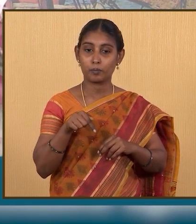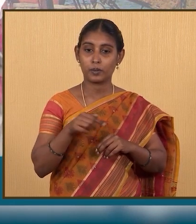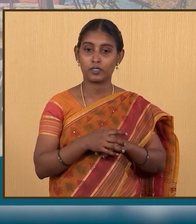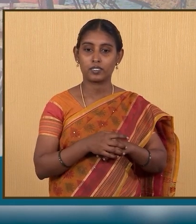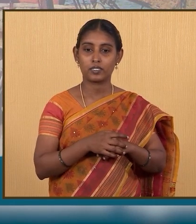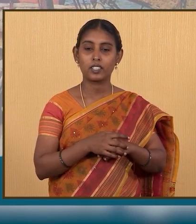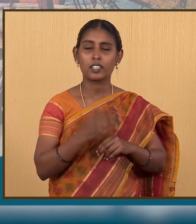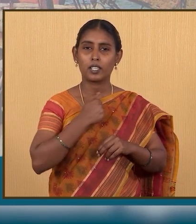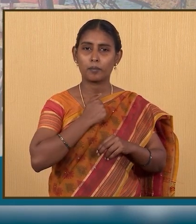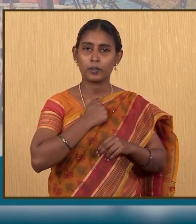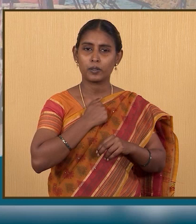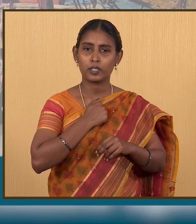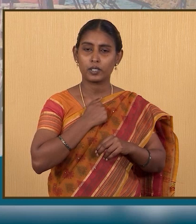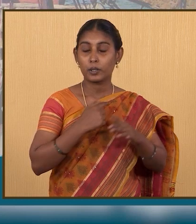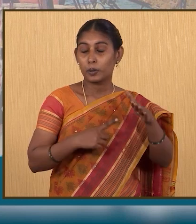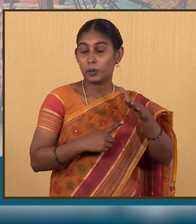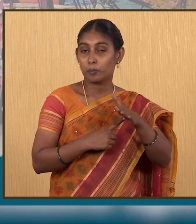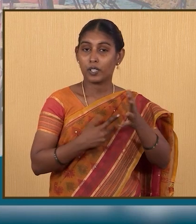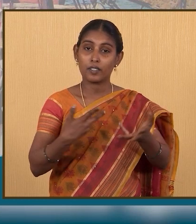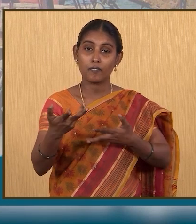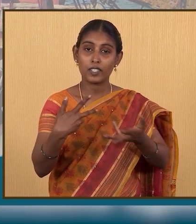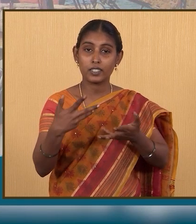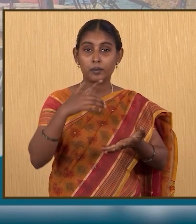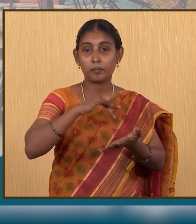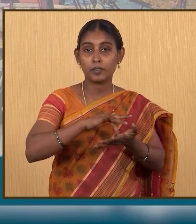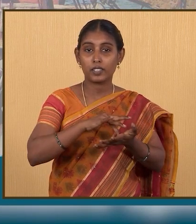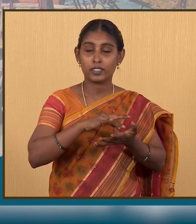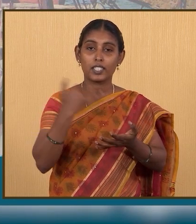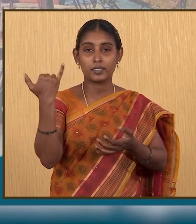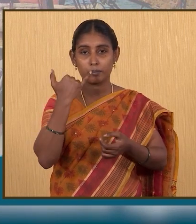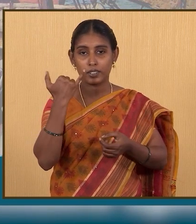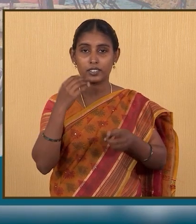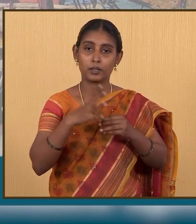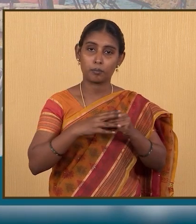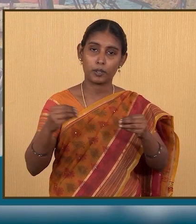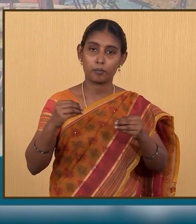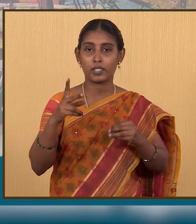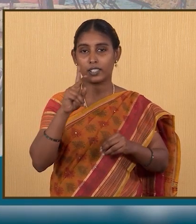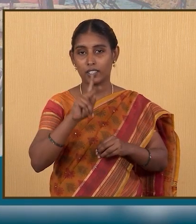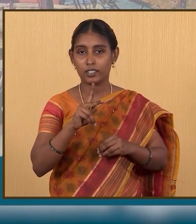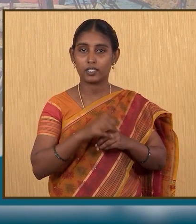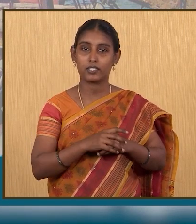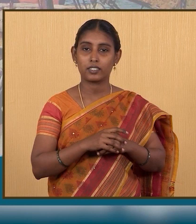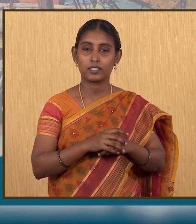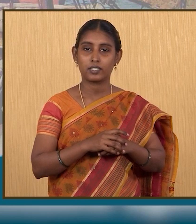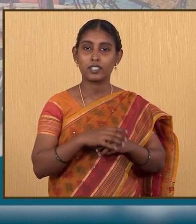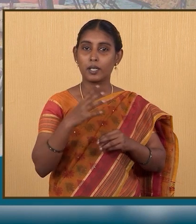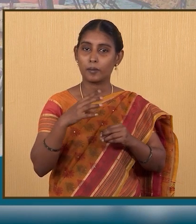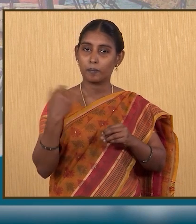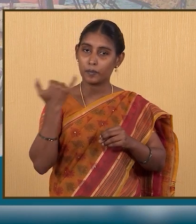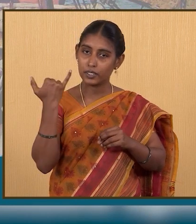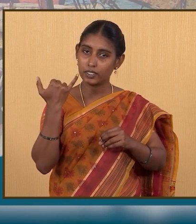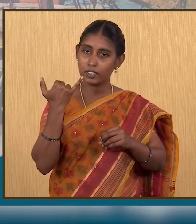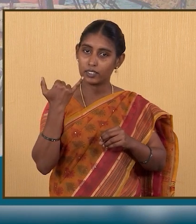கோட்டை. இப்போ நம்ம மிக முக்கியமான வணிக மையங்கள் அப்படின்னு சொல்லி பார்த்தோம் இல்லையா, மெட்ராஸ், பம்பாய், கல்கத்தா.